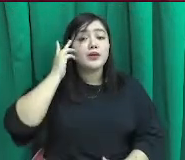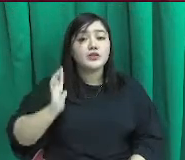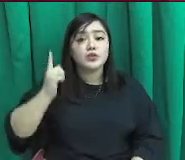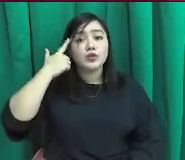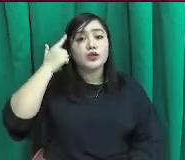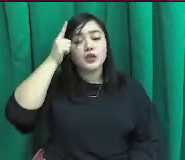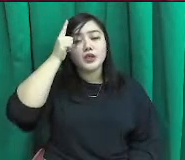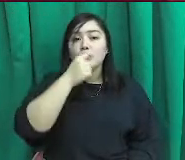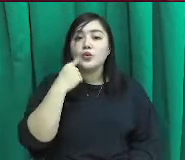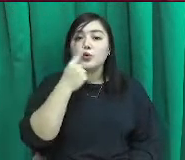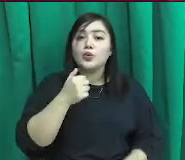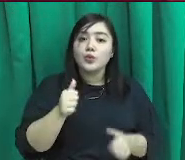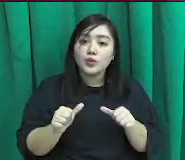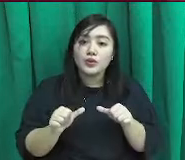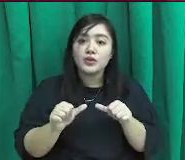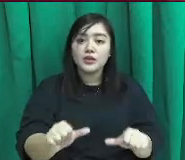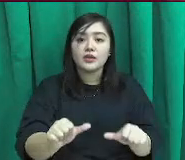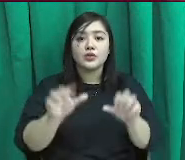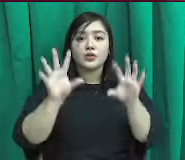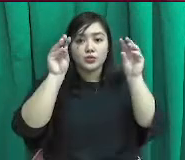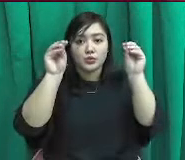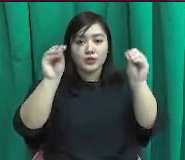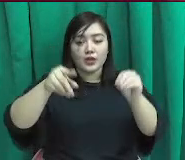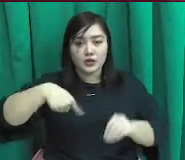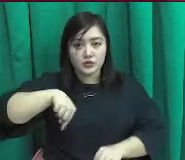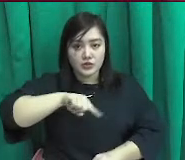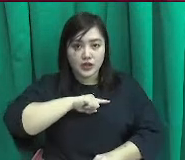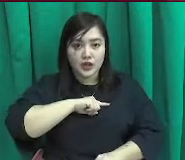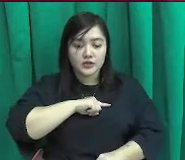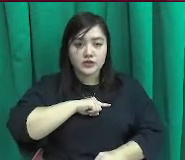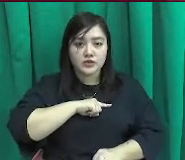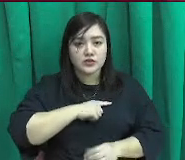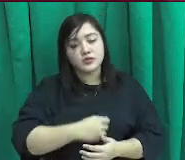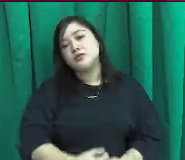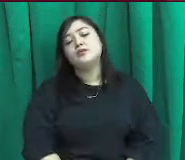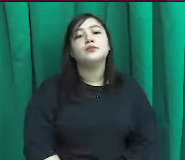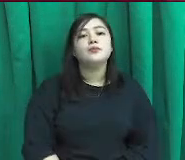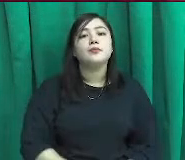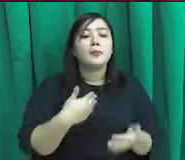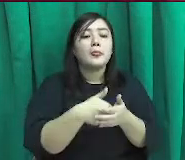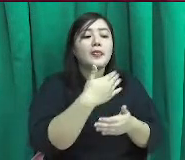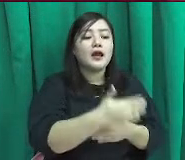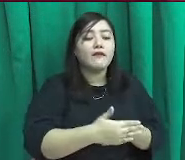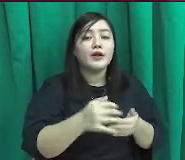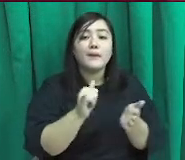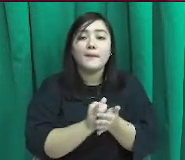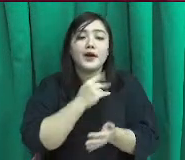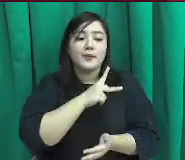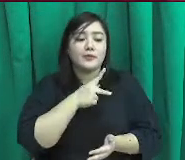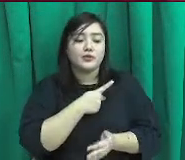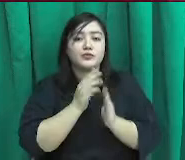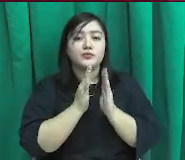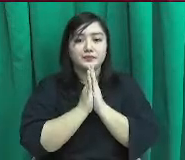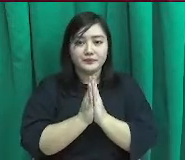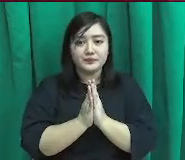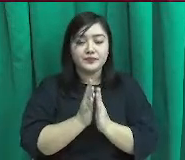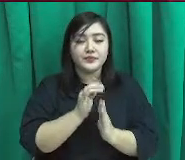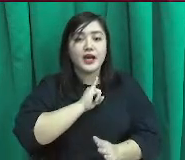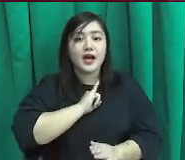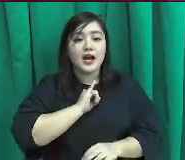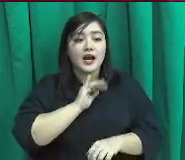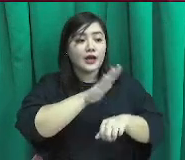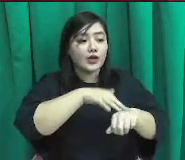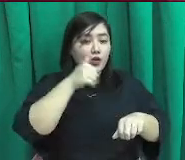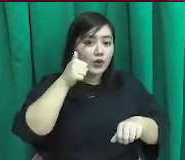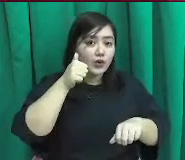ng yung proseso, baka paraanan. After po ng aking personal na panalangin, that is the time na tinatawagan ko.